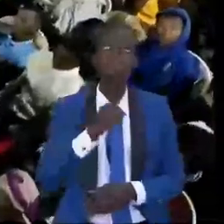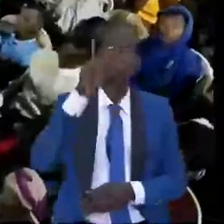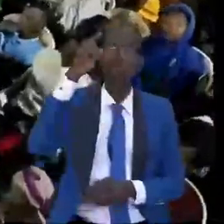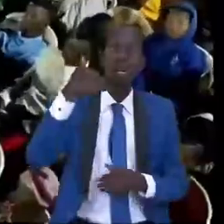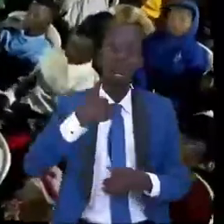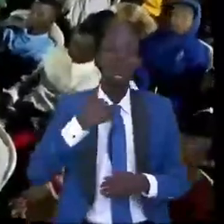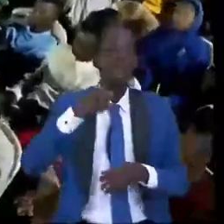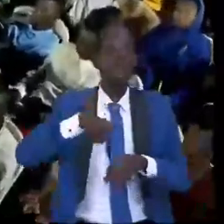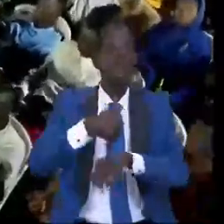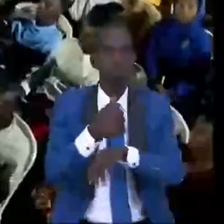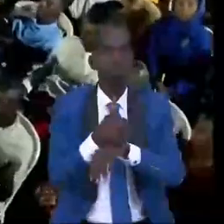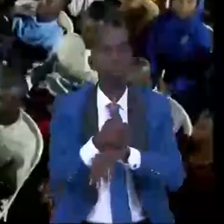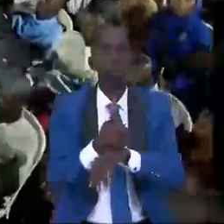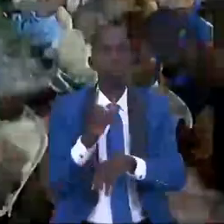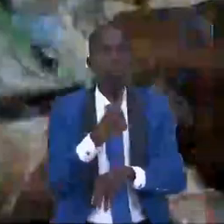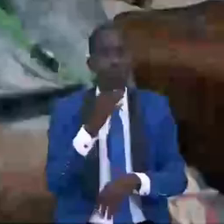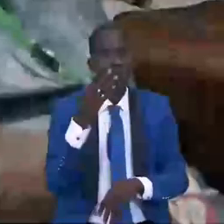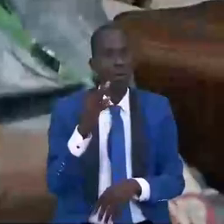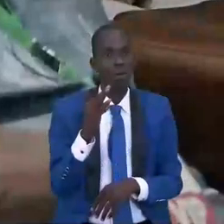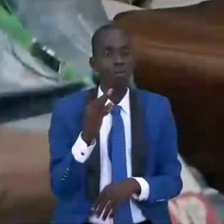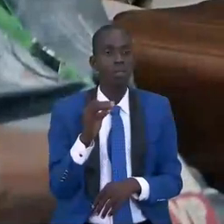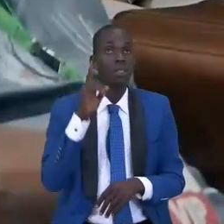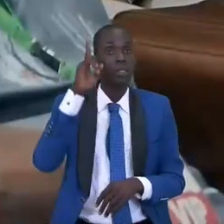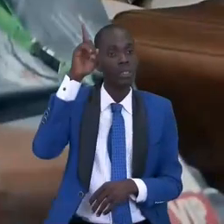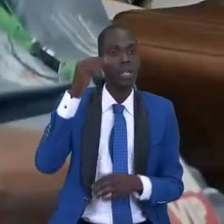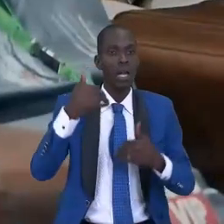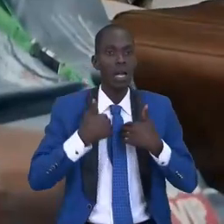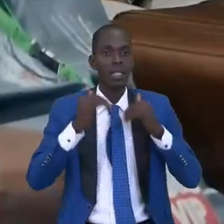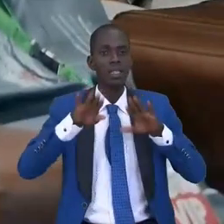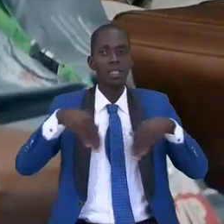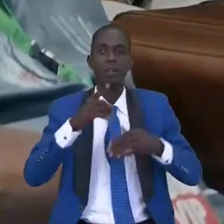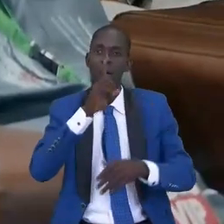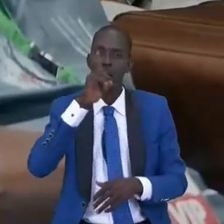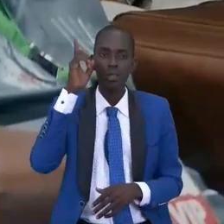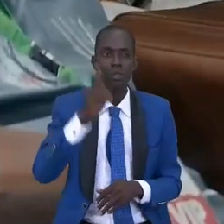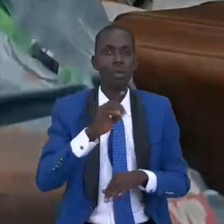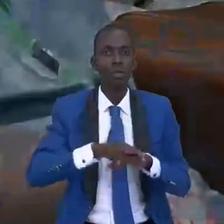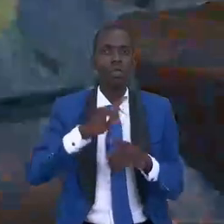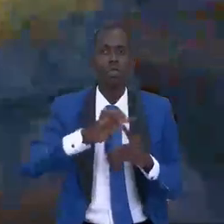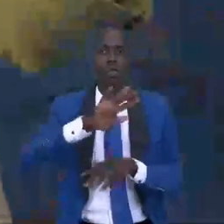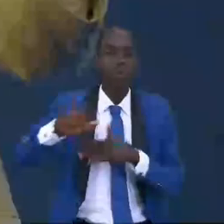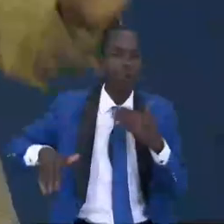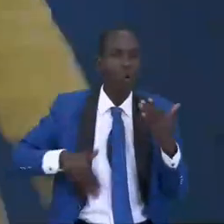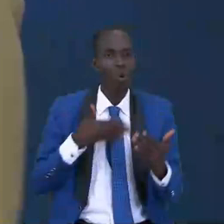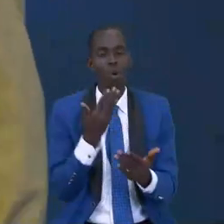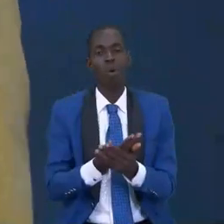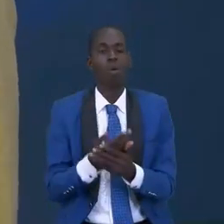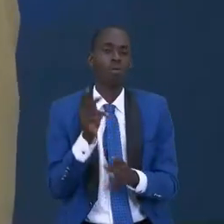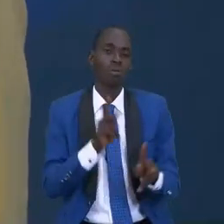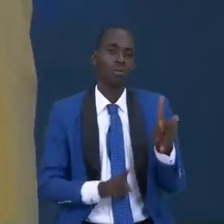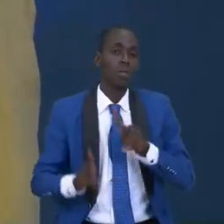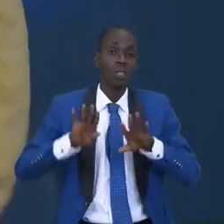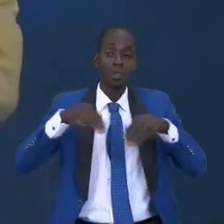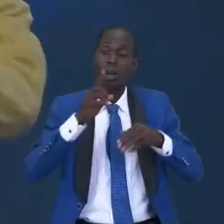a désigné, ce dont il a donné à tous une preuve certaine. Il